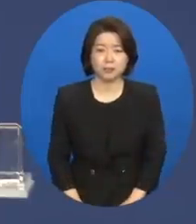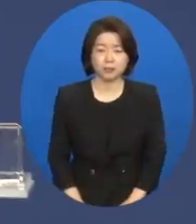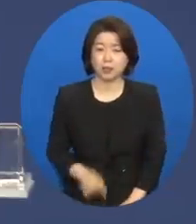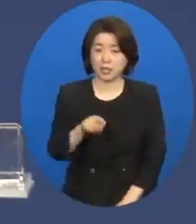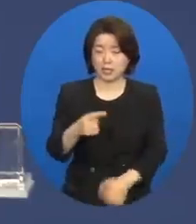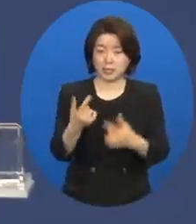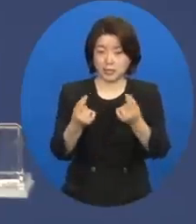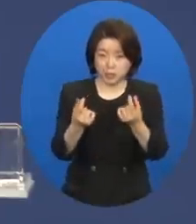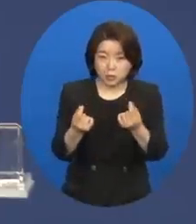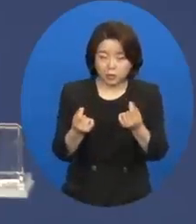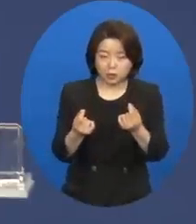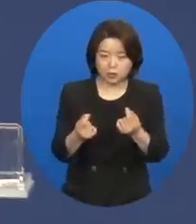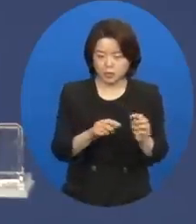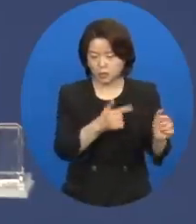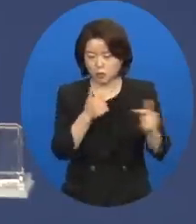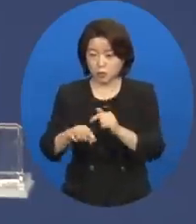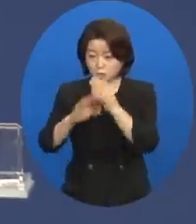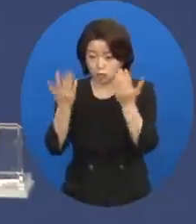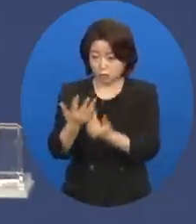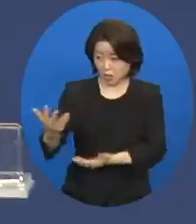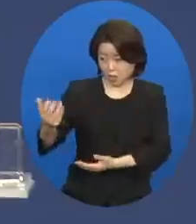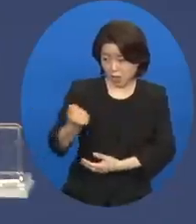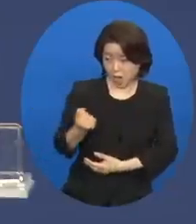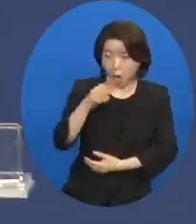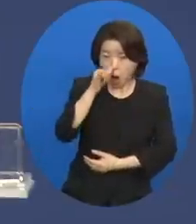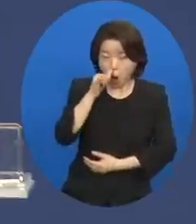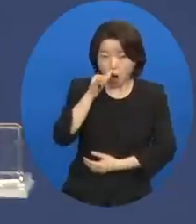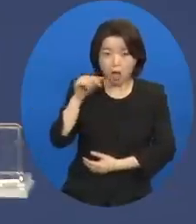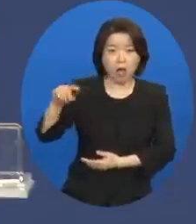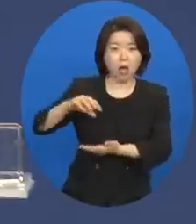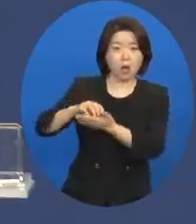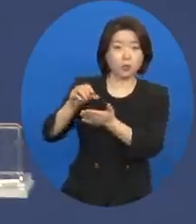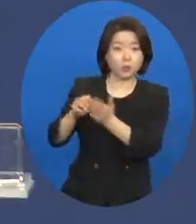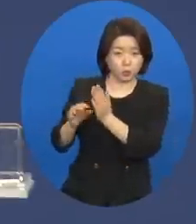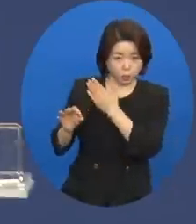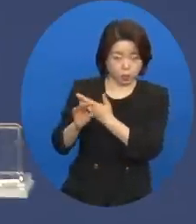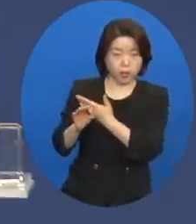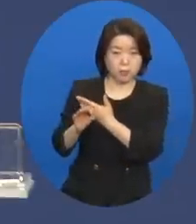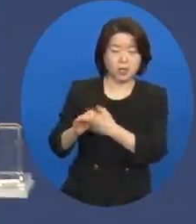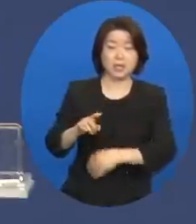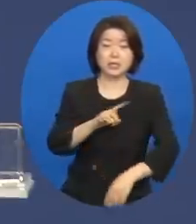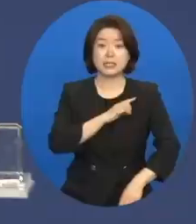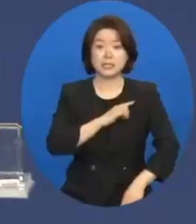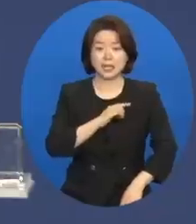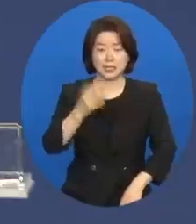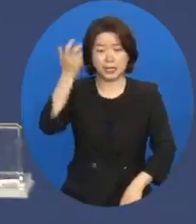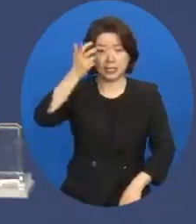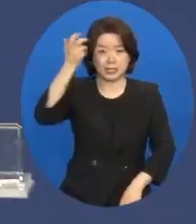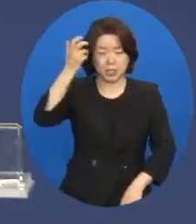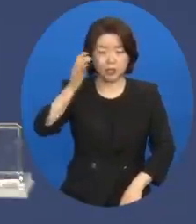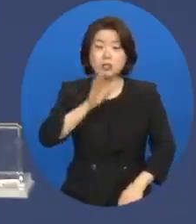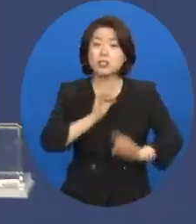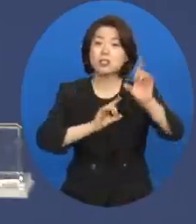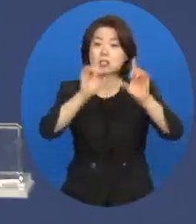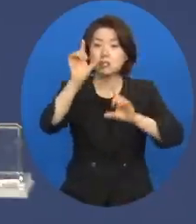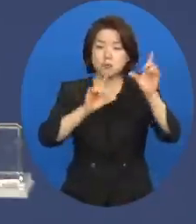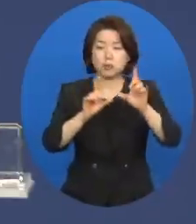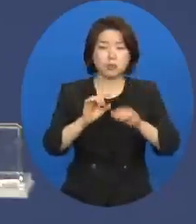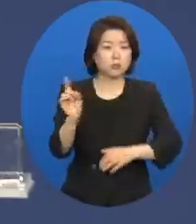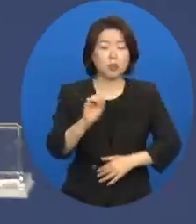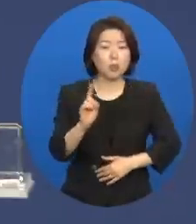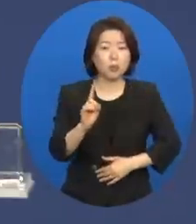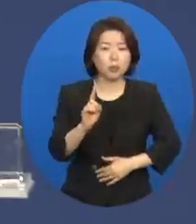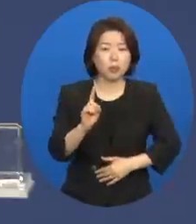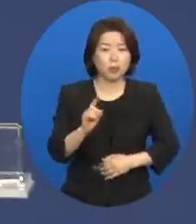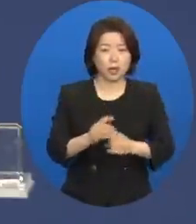그토록 모든 것들을 다 갖췄는데 그 정도라면 그럼 제일 내 영적 실상이 어떤